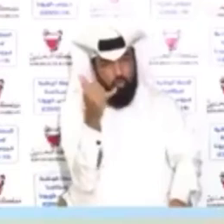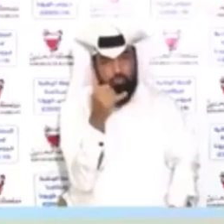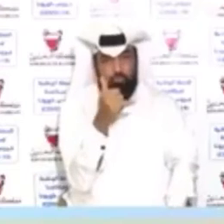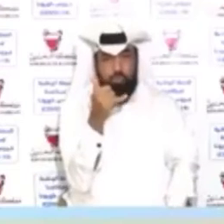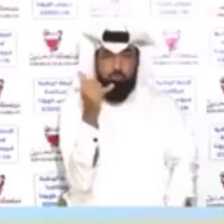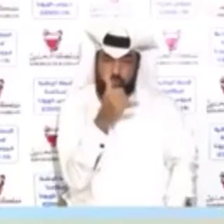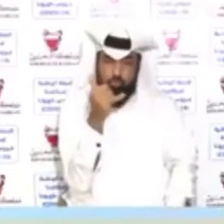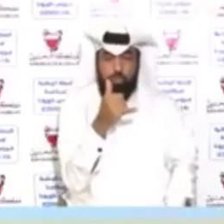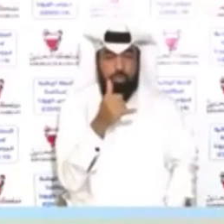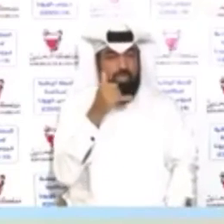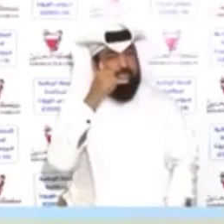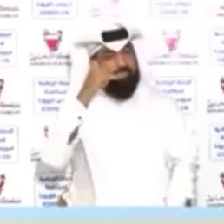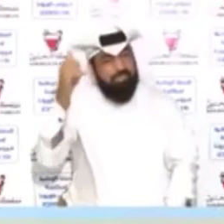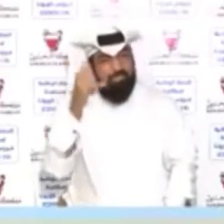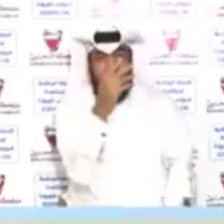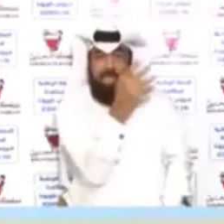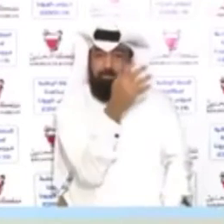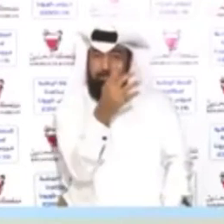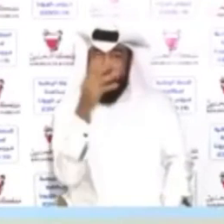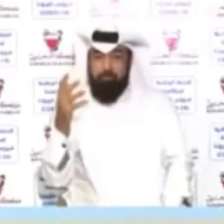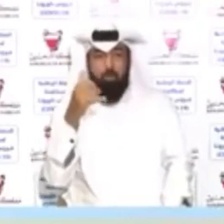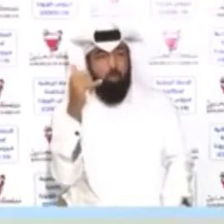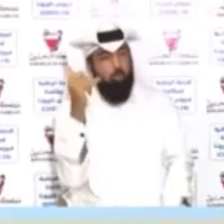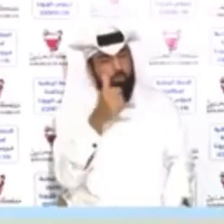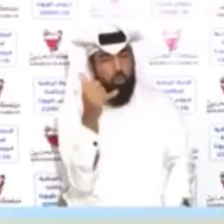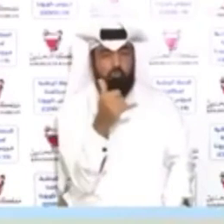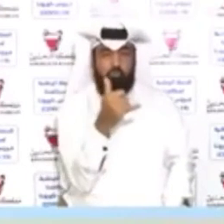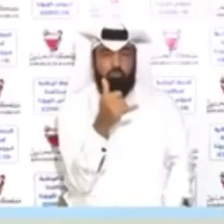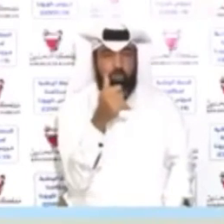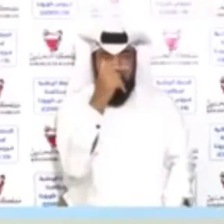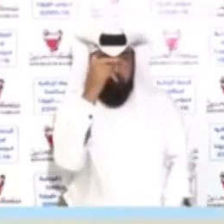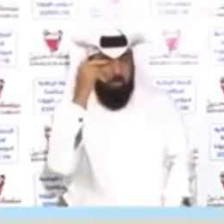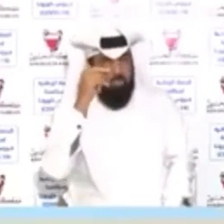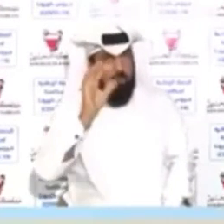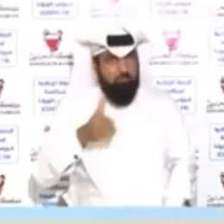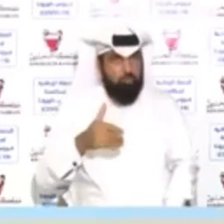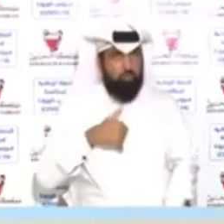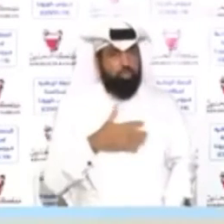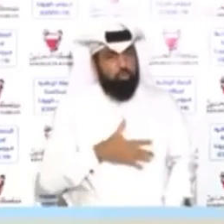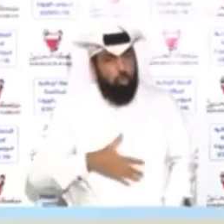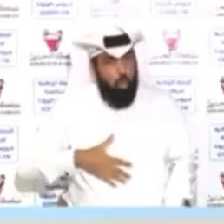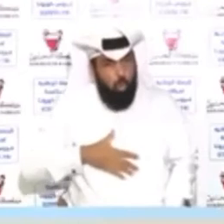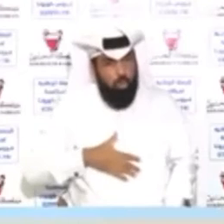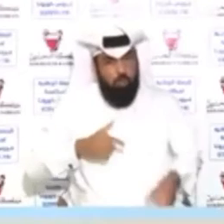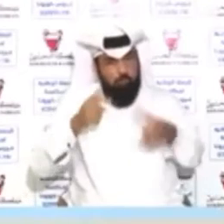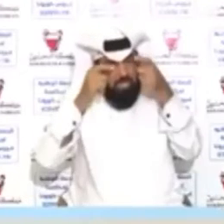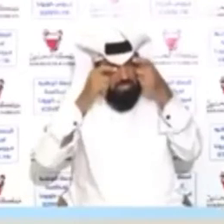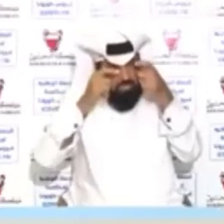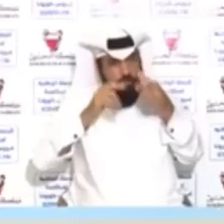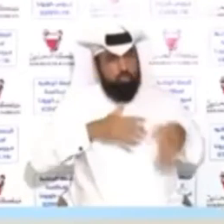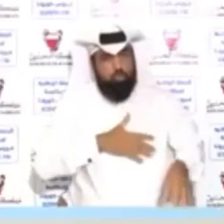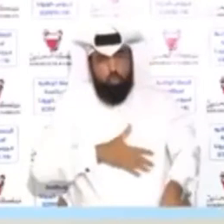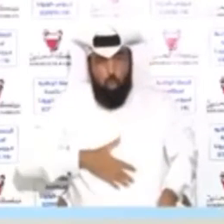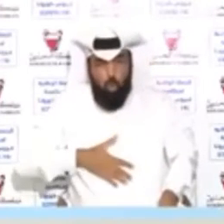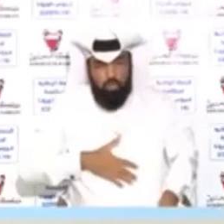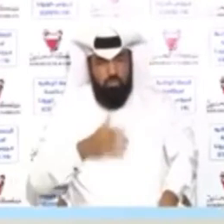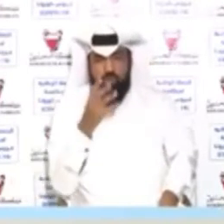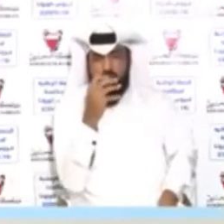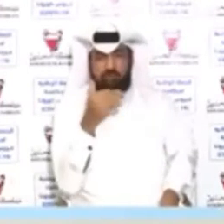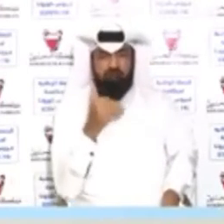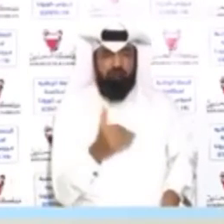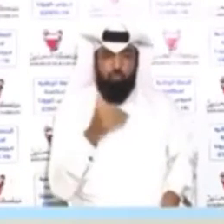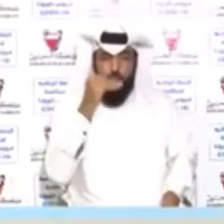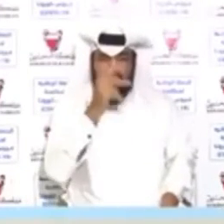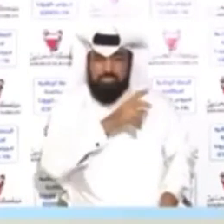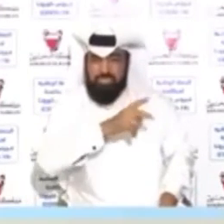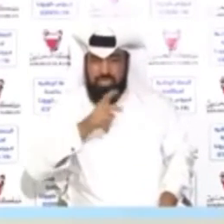444 فور الشعور بأي أعراض، كي لا تتضاعف هذه الأعراض وتأتي الحالة في وقت متأخر